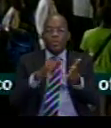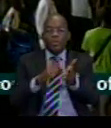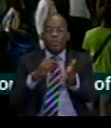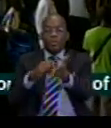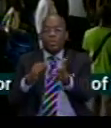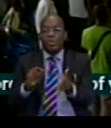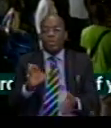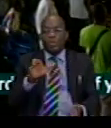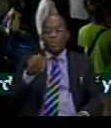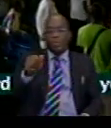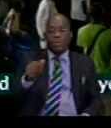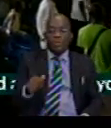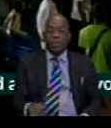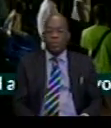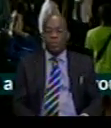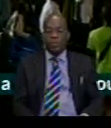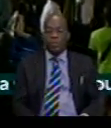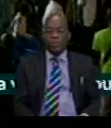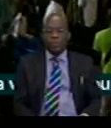We can have another song now.